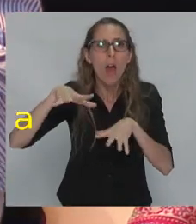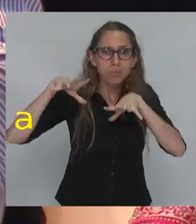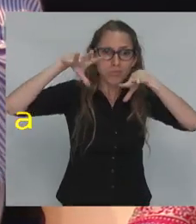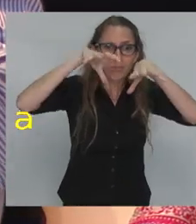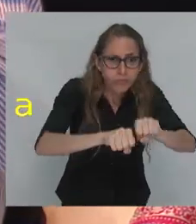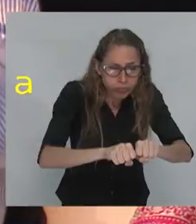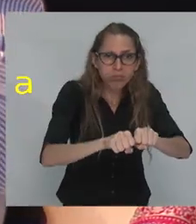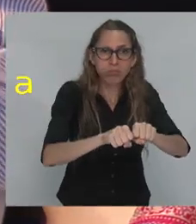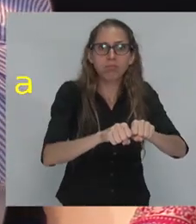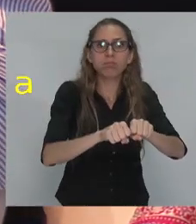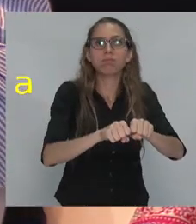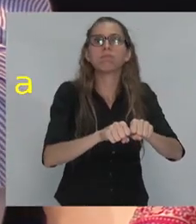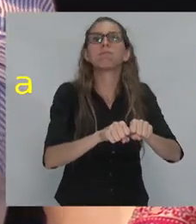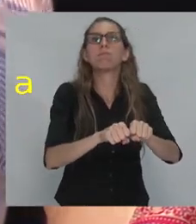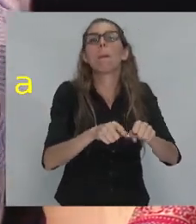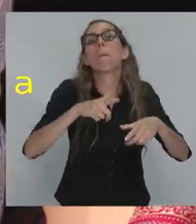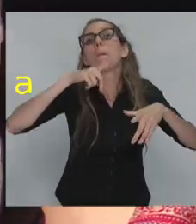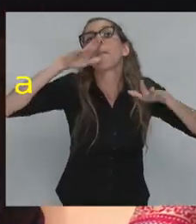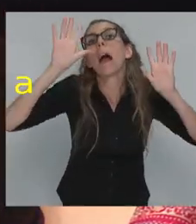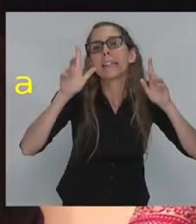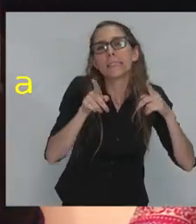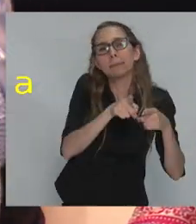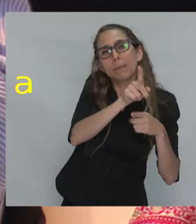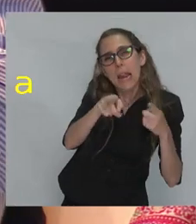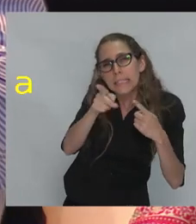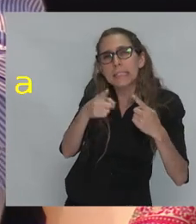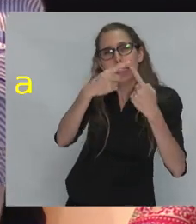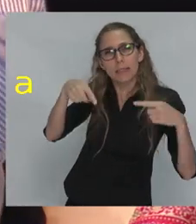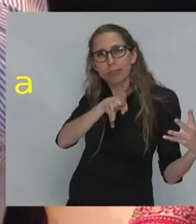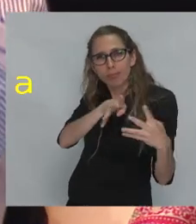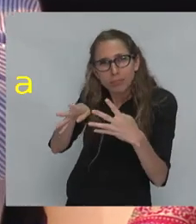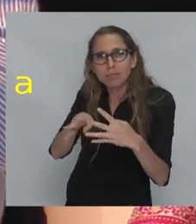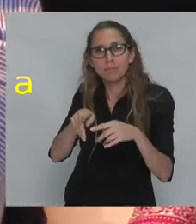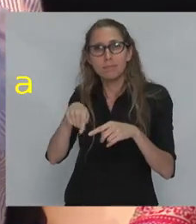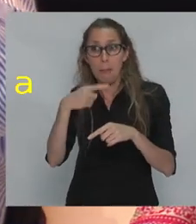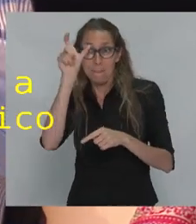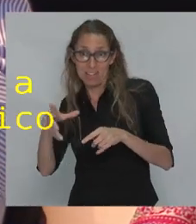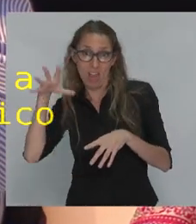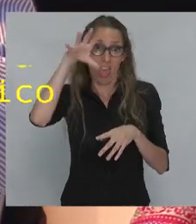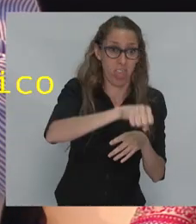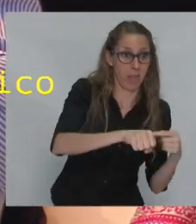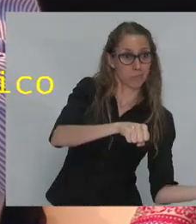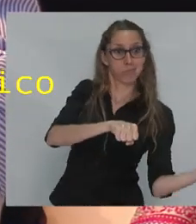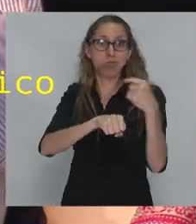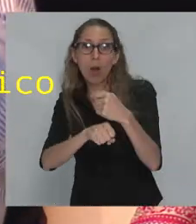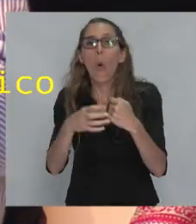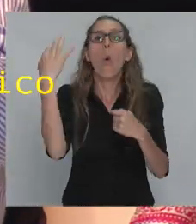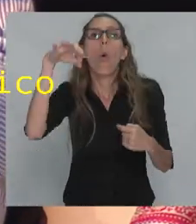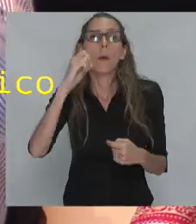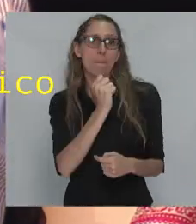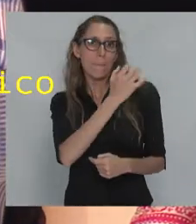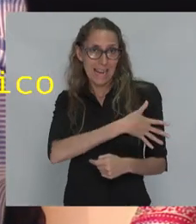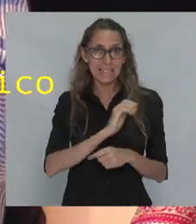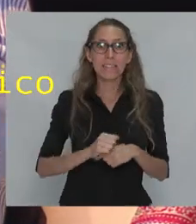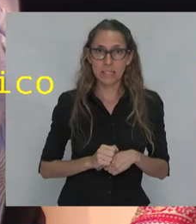l'occupant, c'est la Palestine. En Palestine, il faut que vous sachiez, les occupants sont victimes. Non seulement ils